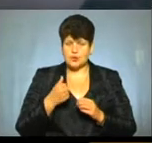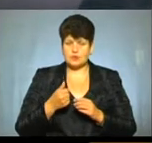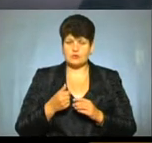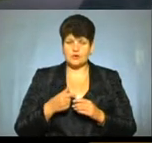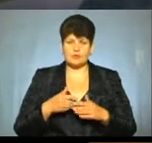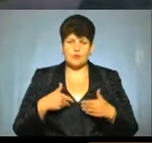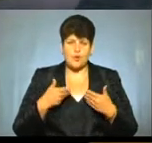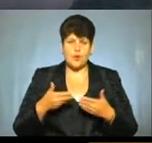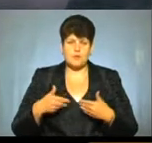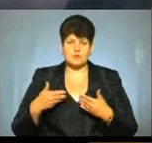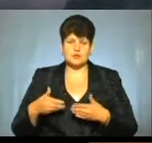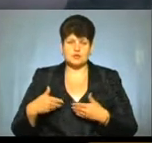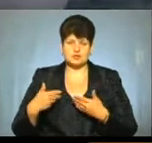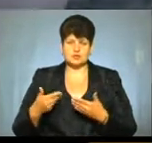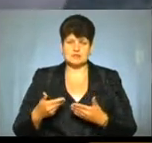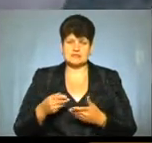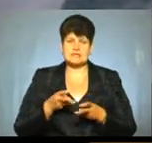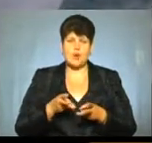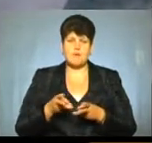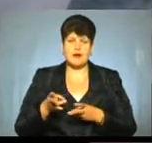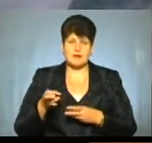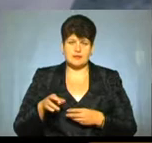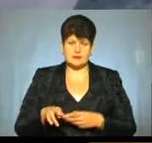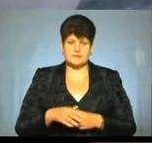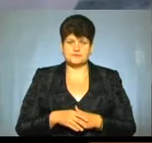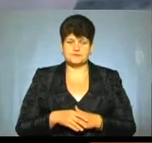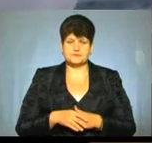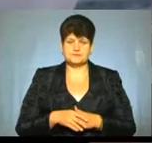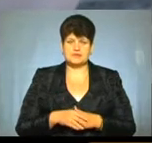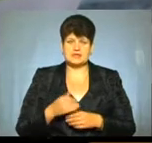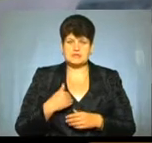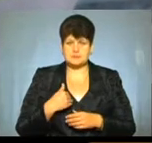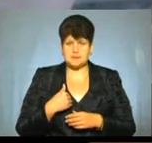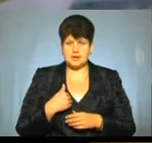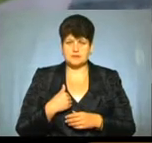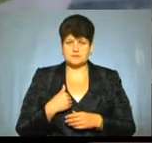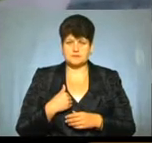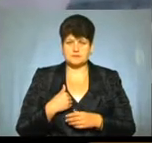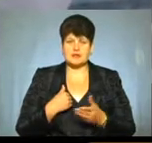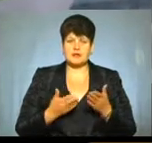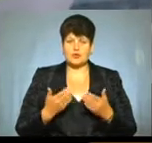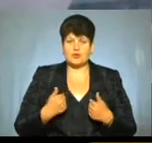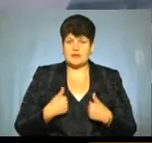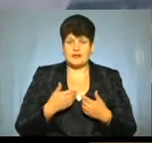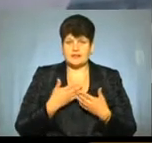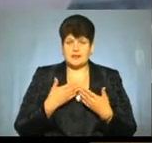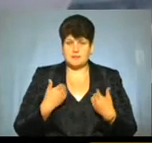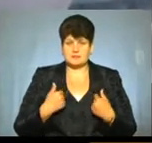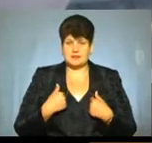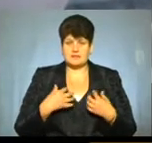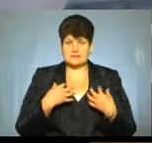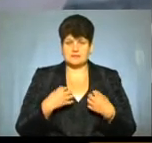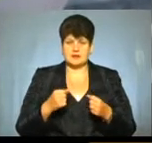кругом, обращалася за опалення. І з мене, якого я не маю,